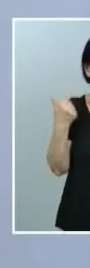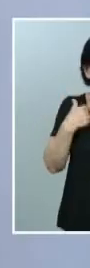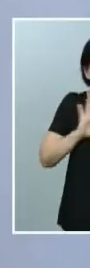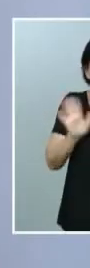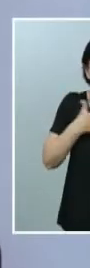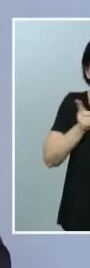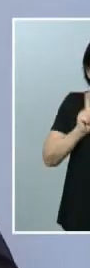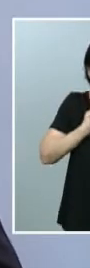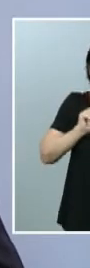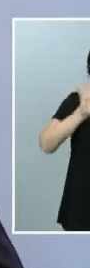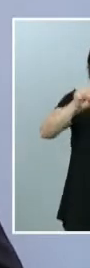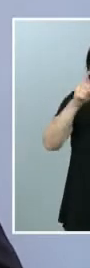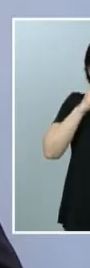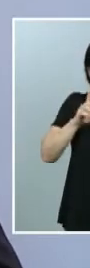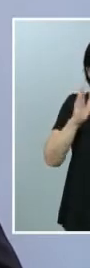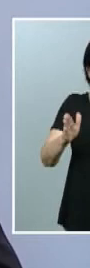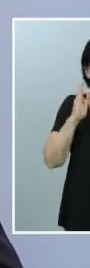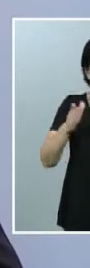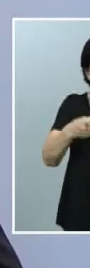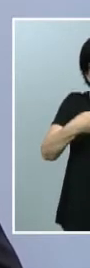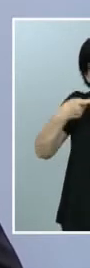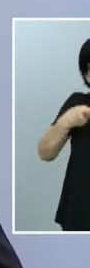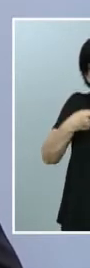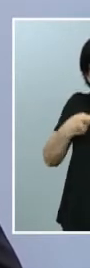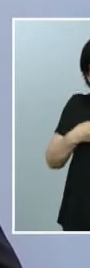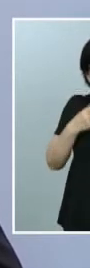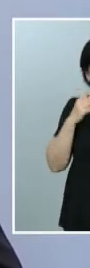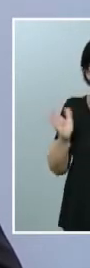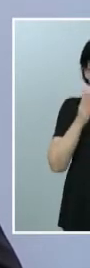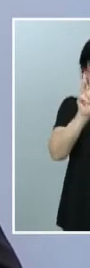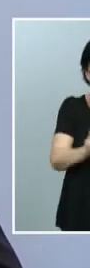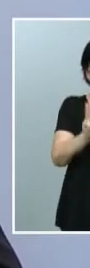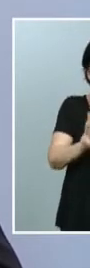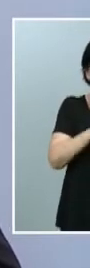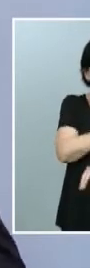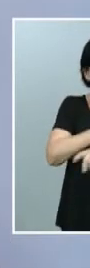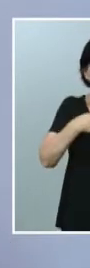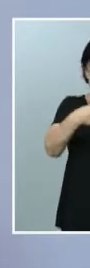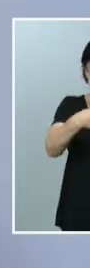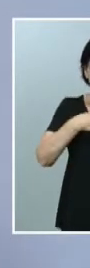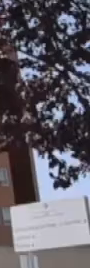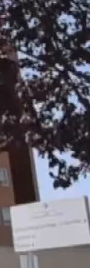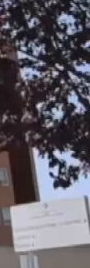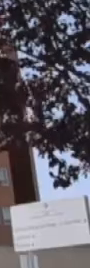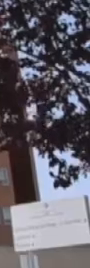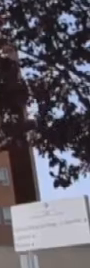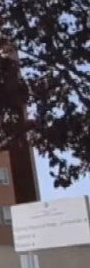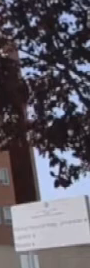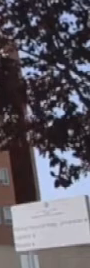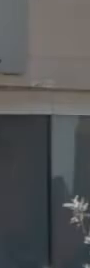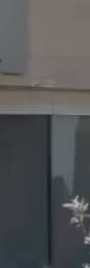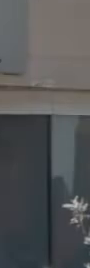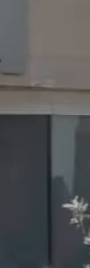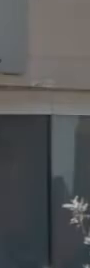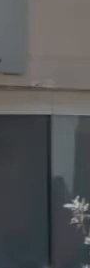informació necessària pel seguiment i la vigilància epidemiològica del virus. Això vol dir que els serveis de salut de les comunitats autònomes han d'assegurar els